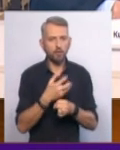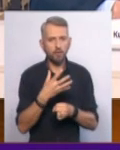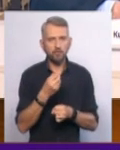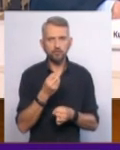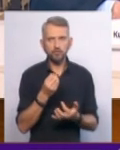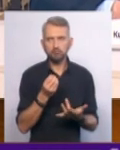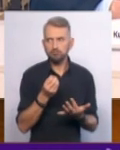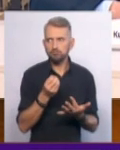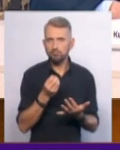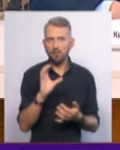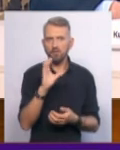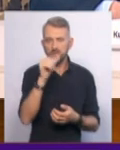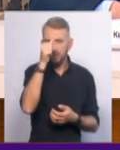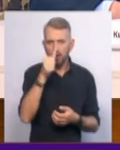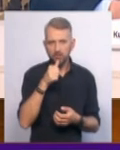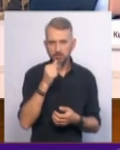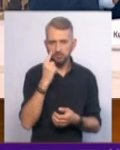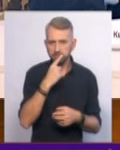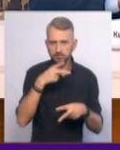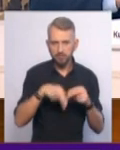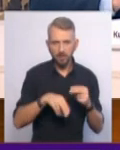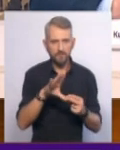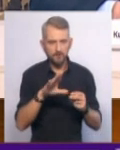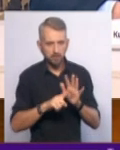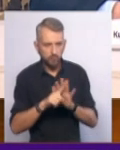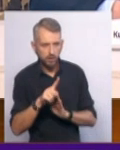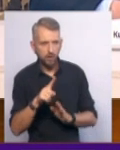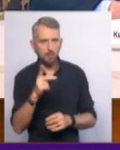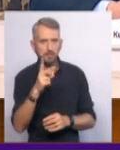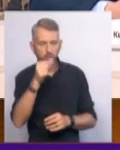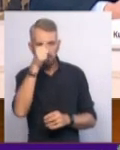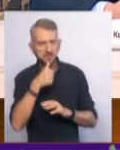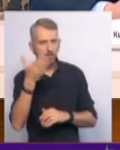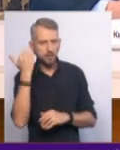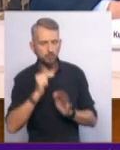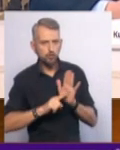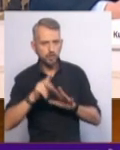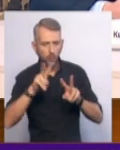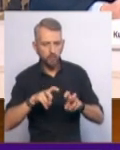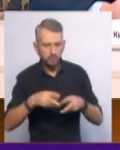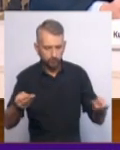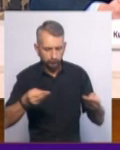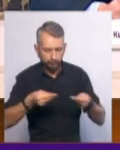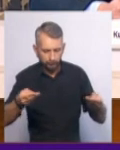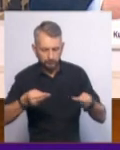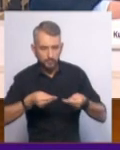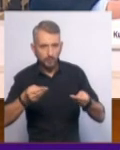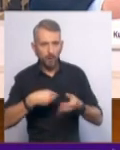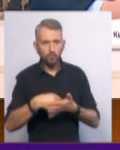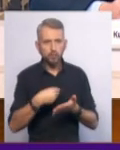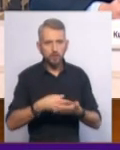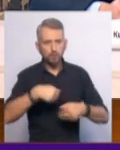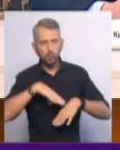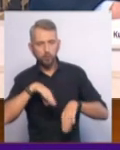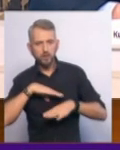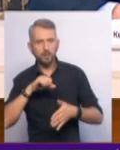наприкінці серпня, на початку вересня, тобто півтора місяці назад, почали розглядати вже бюджетні запити, пропозиції від